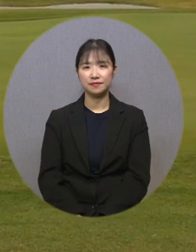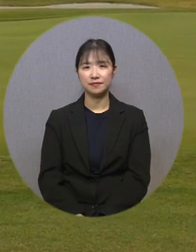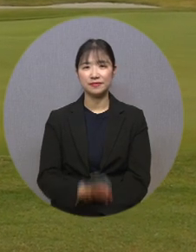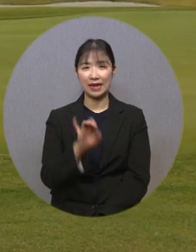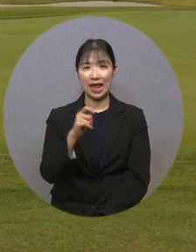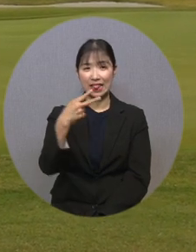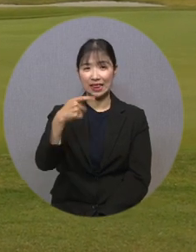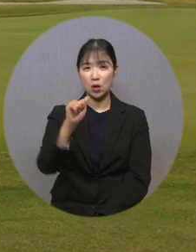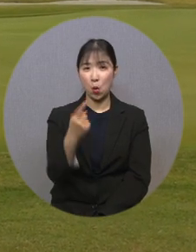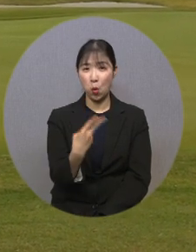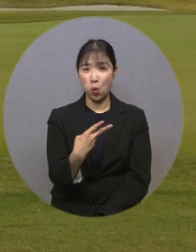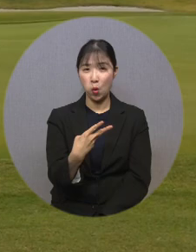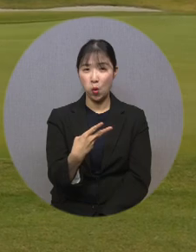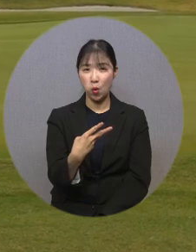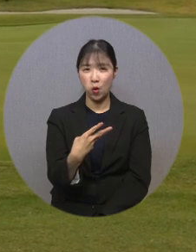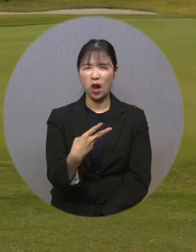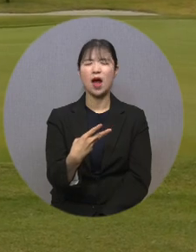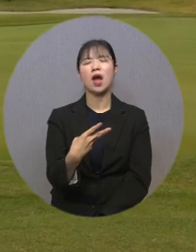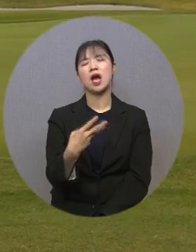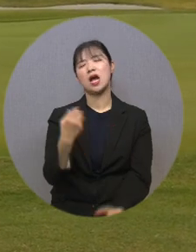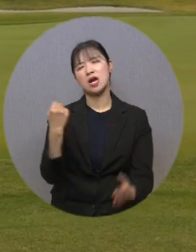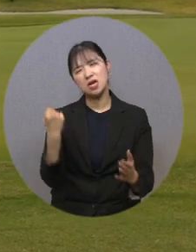인도홀. 아!